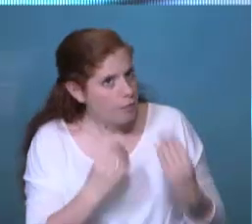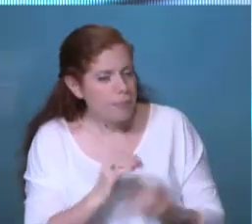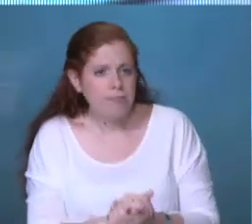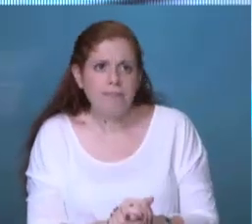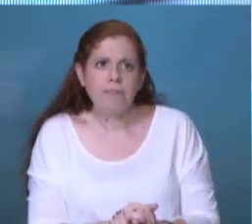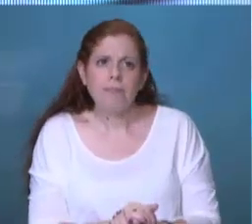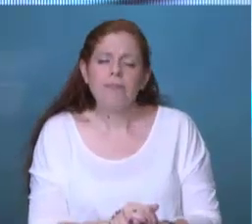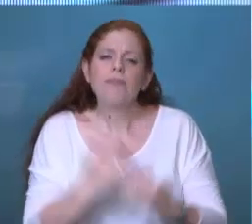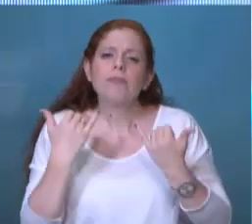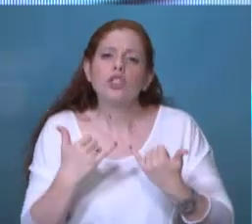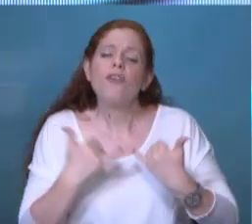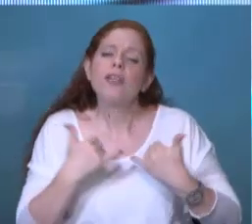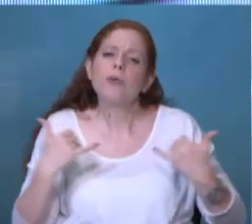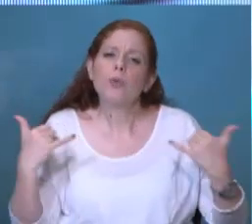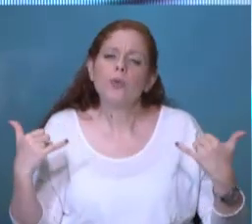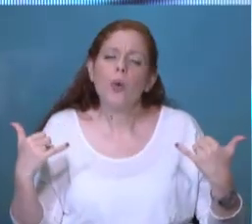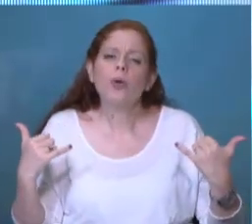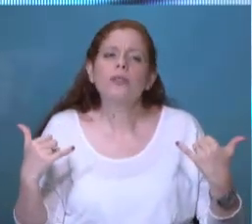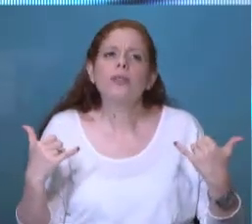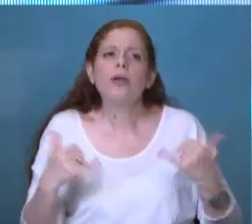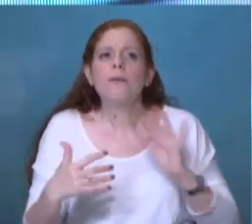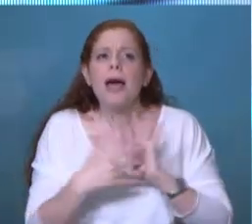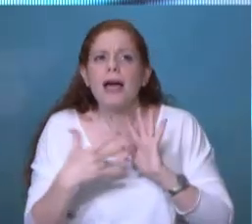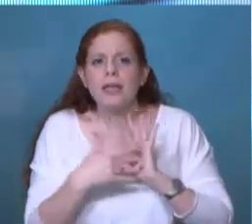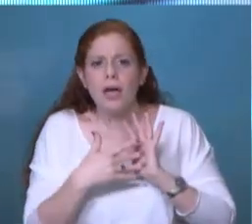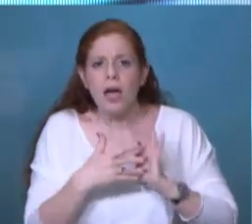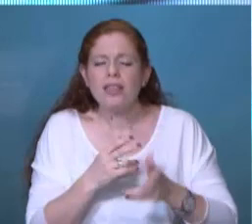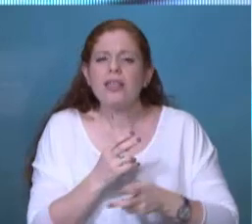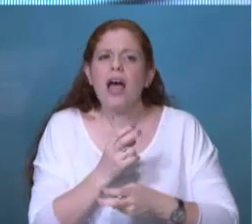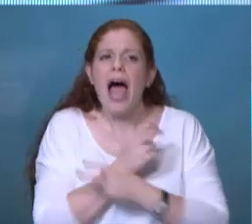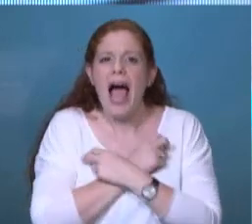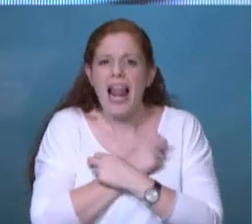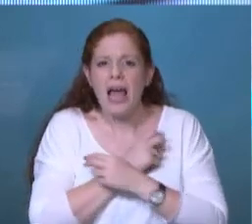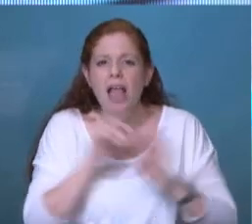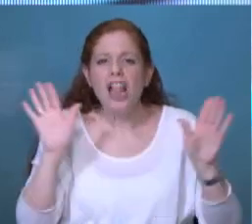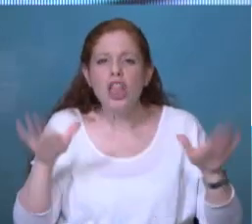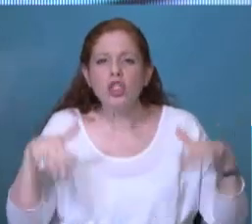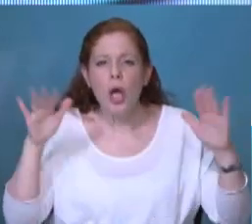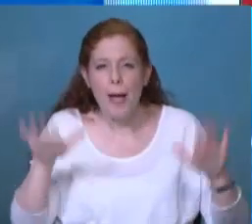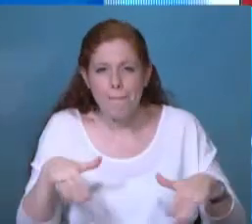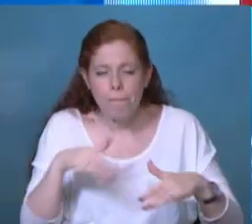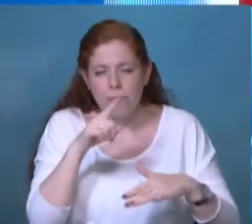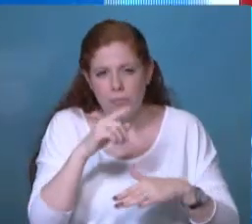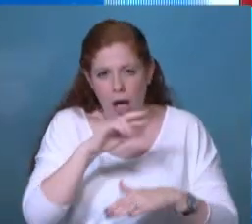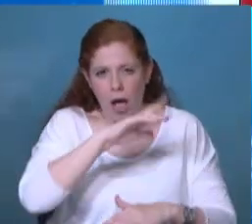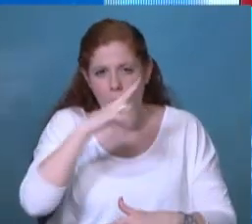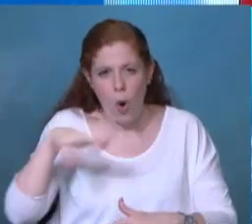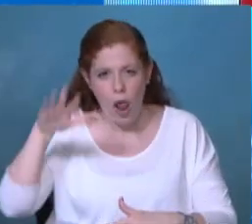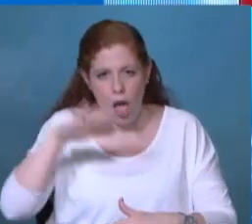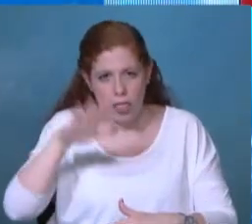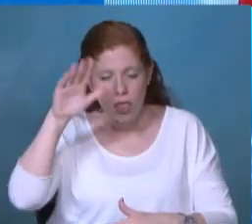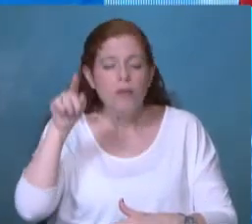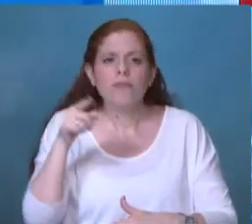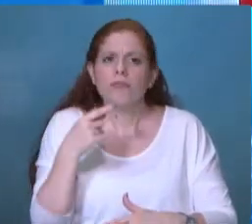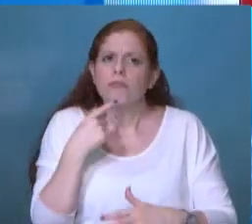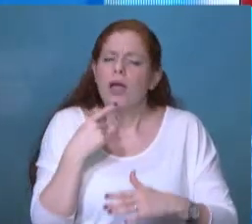עכשיו התפתחויות בחקירת הרעלת הנשרים בגולן. רובי עמר שלה כתבנו בצפון, המשטרה עוצרת